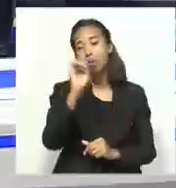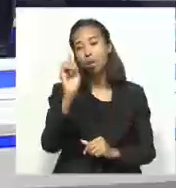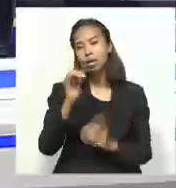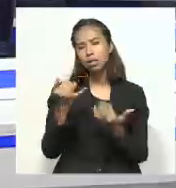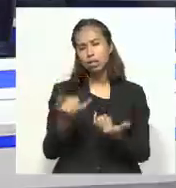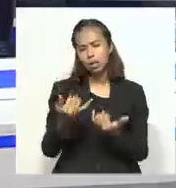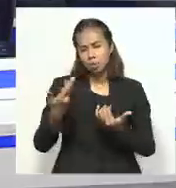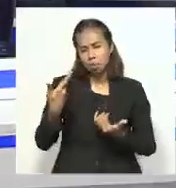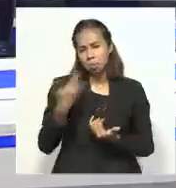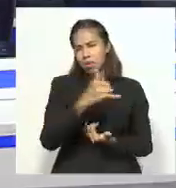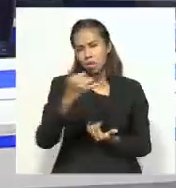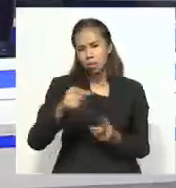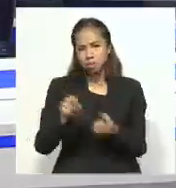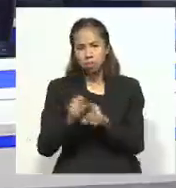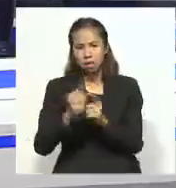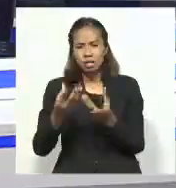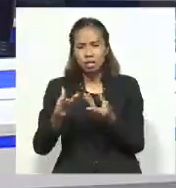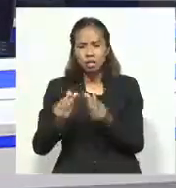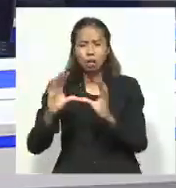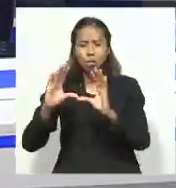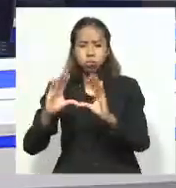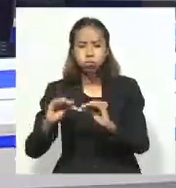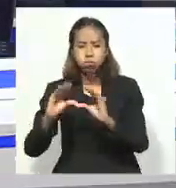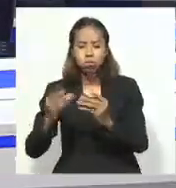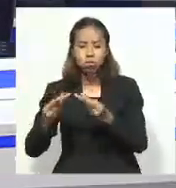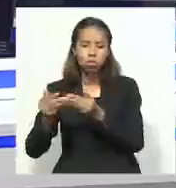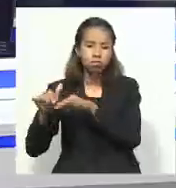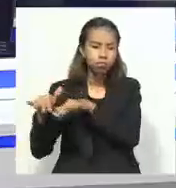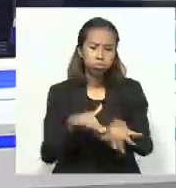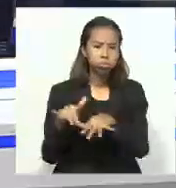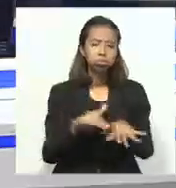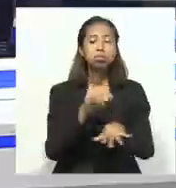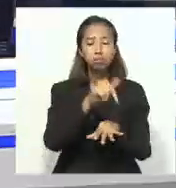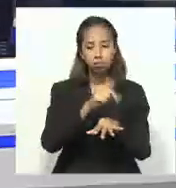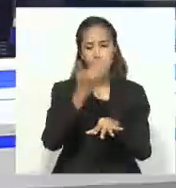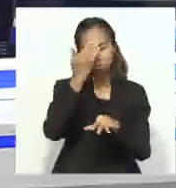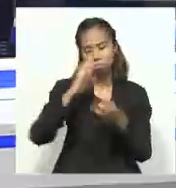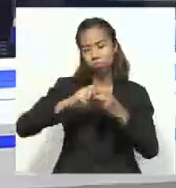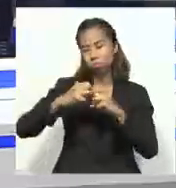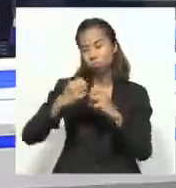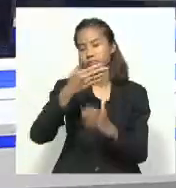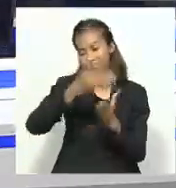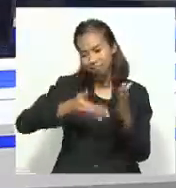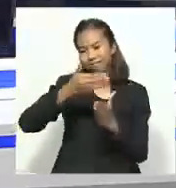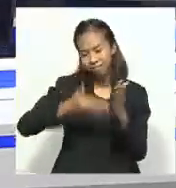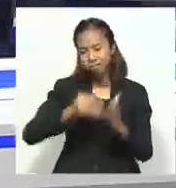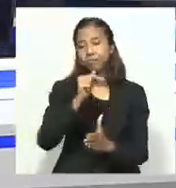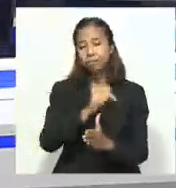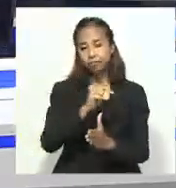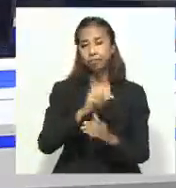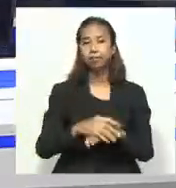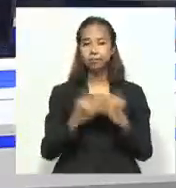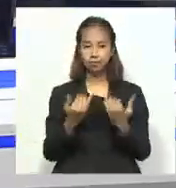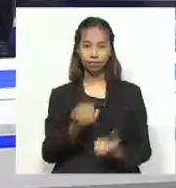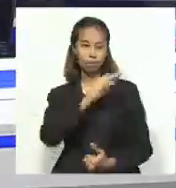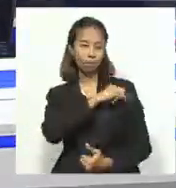สภาพพื้นที่บางจุดเนี่ยเสี่ยงต่อดินสไลด์แล้วการทำงานก็เป็นไปอย่างยากลำบากเนื่องจากอุปสรรคเรื่องของพื้นที่นี่แหละนี่คะซึ่งท